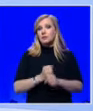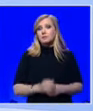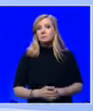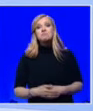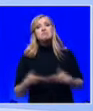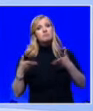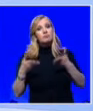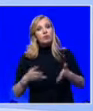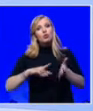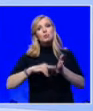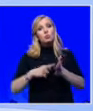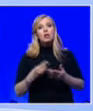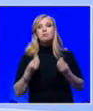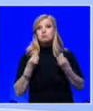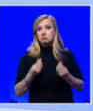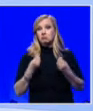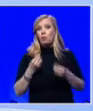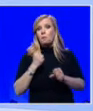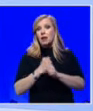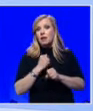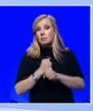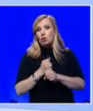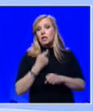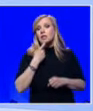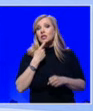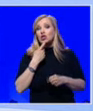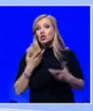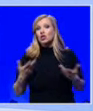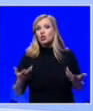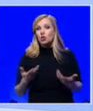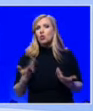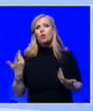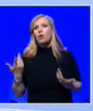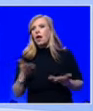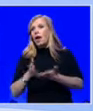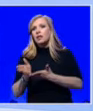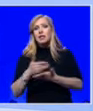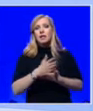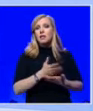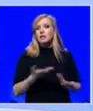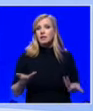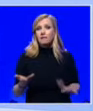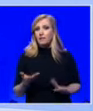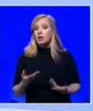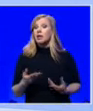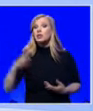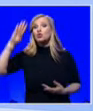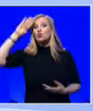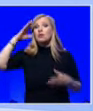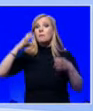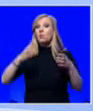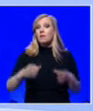модел е добре работещ. Защото коя е алтернативата на